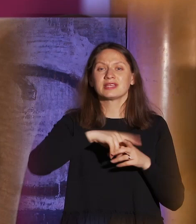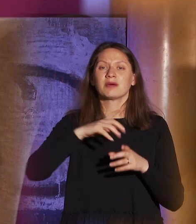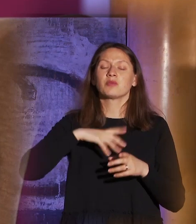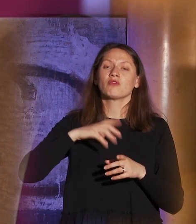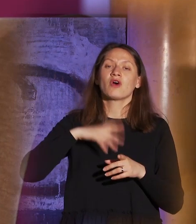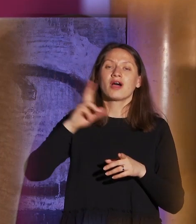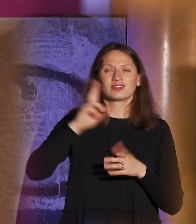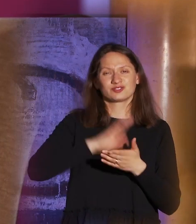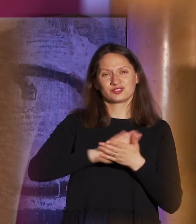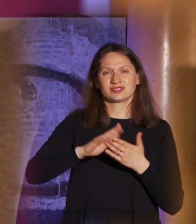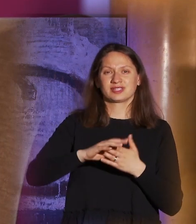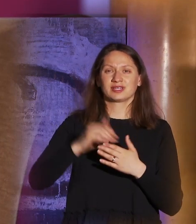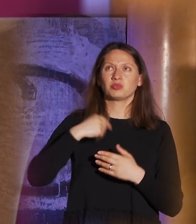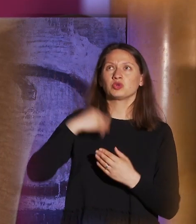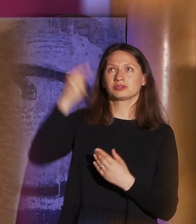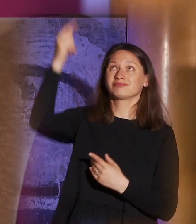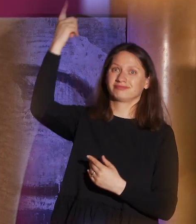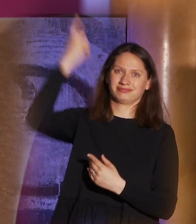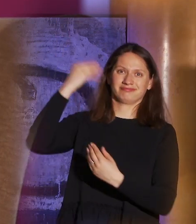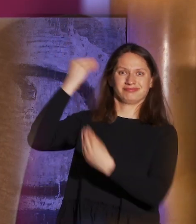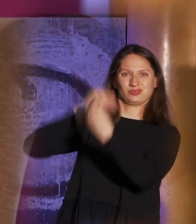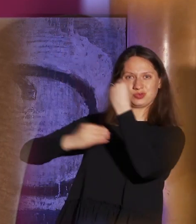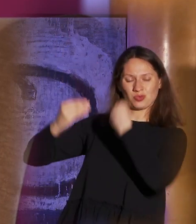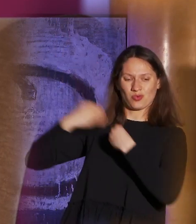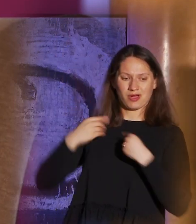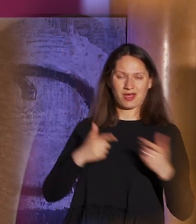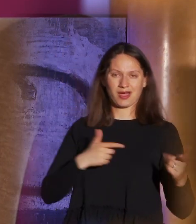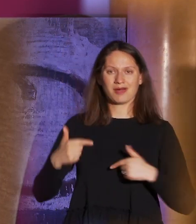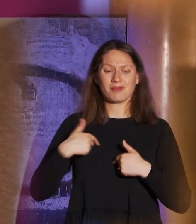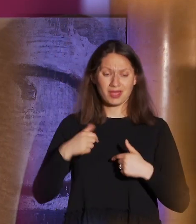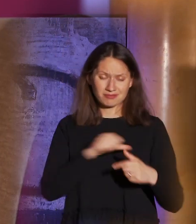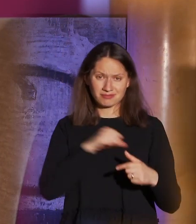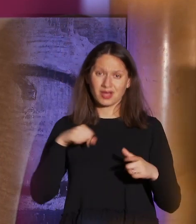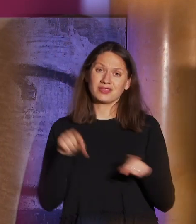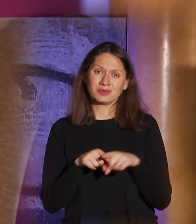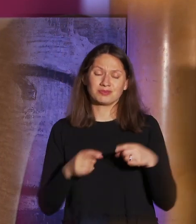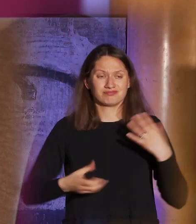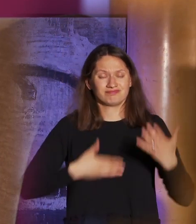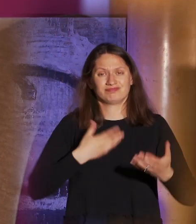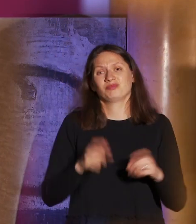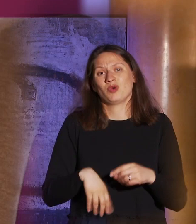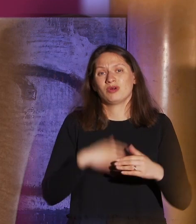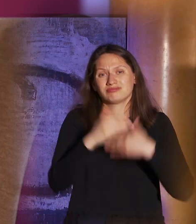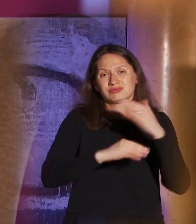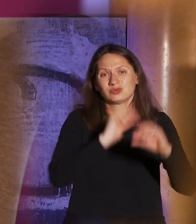kūrybai. Bet tai gal nėra paprasta, nes turi būti laisvas žmogus.